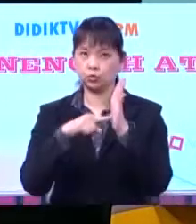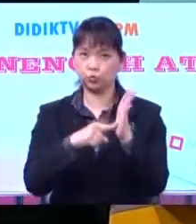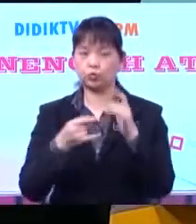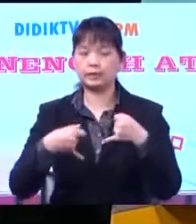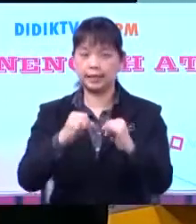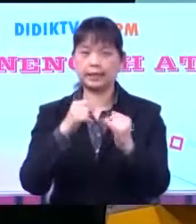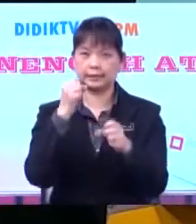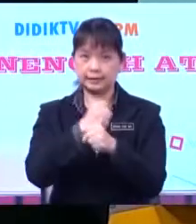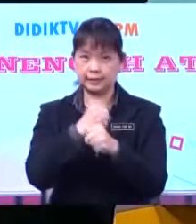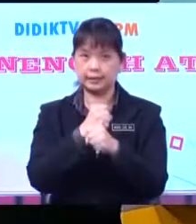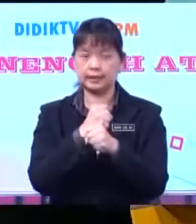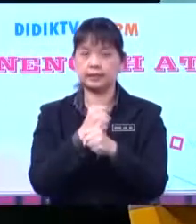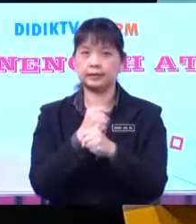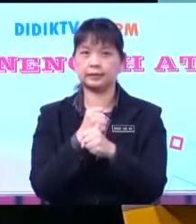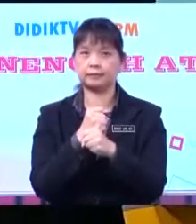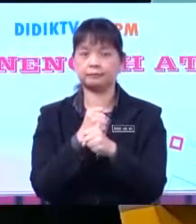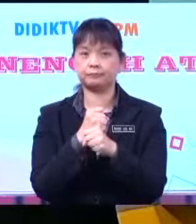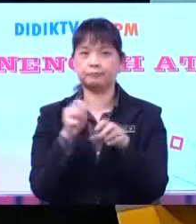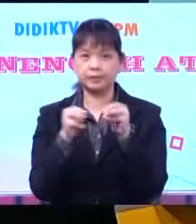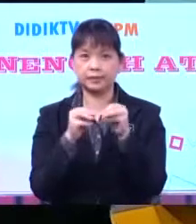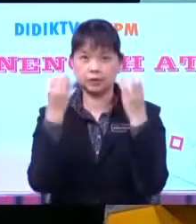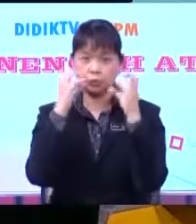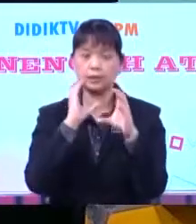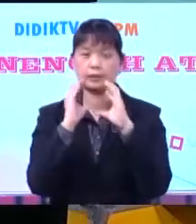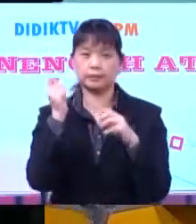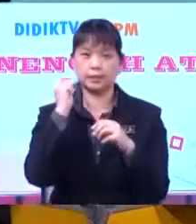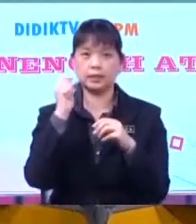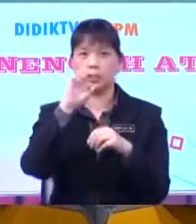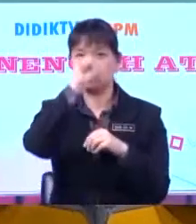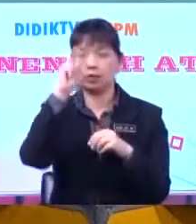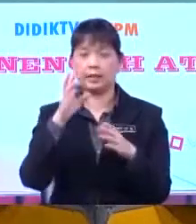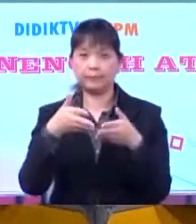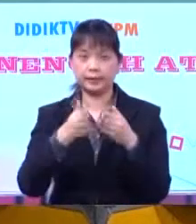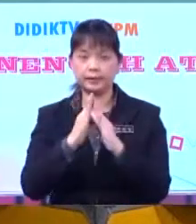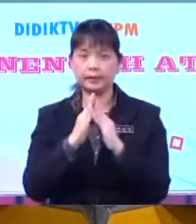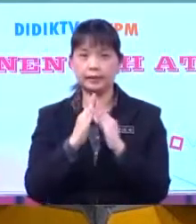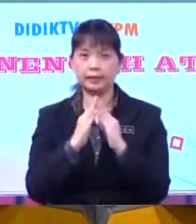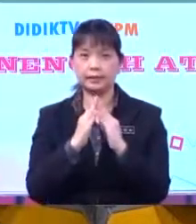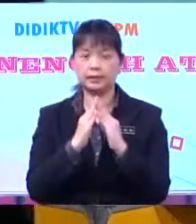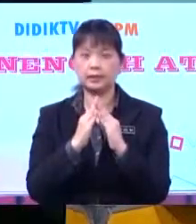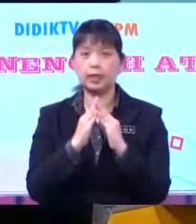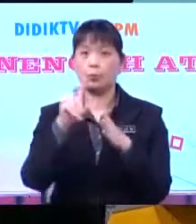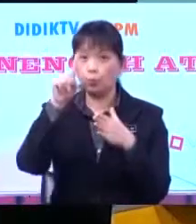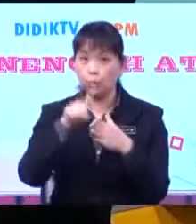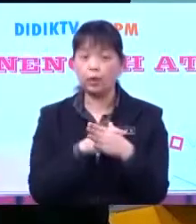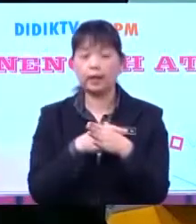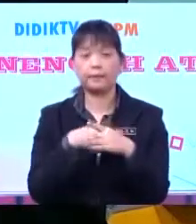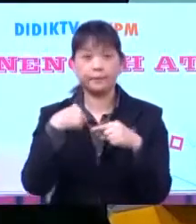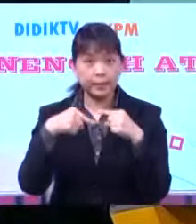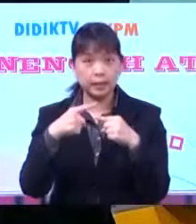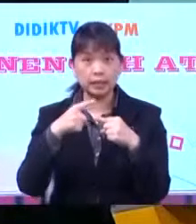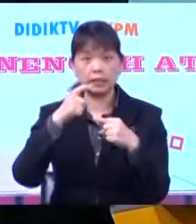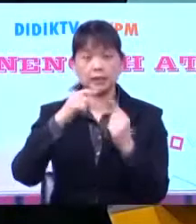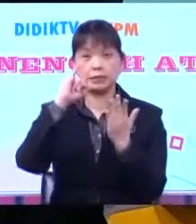kemudian dapat ini cuma tadi berhati-hati sebab salah minta kau Januzaj nuring Ajun saja jadi